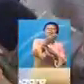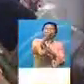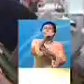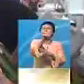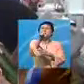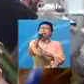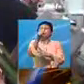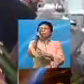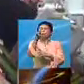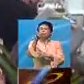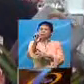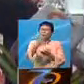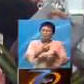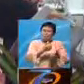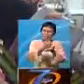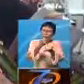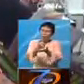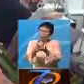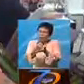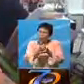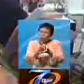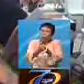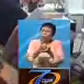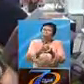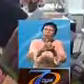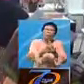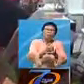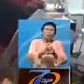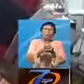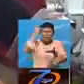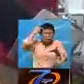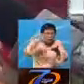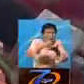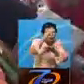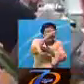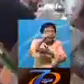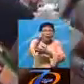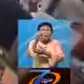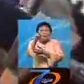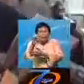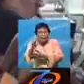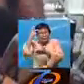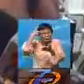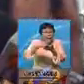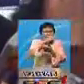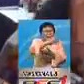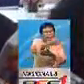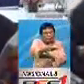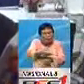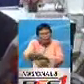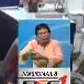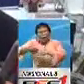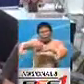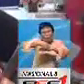akan membantu dari segikenal pasti syarikat-syarikat SM dan juga produk-produk yang akan